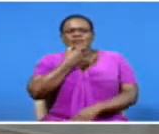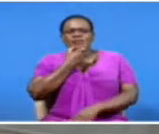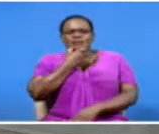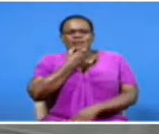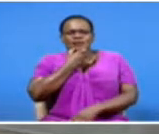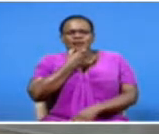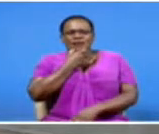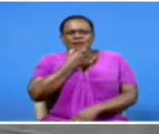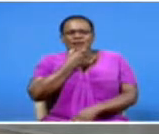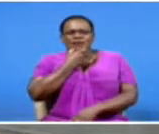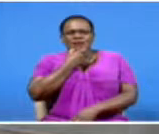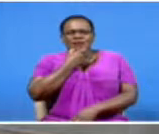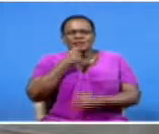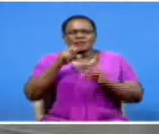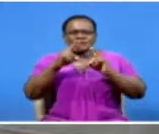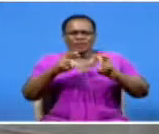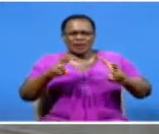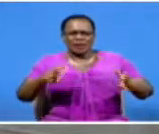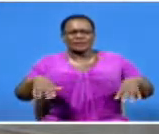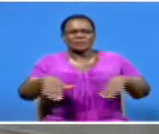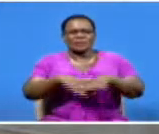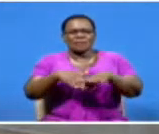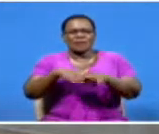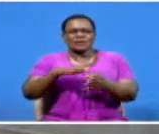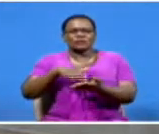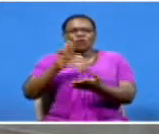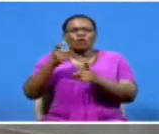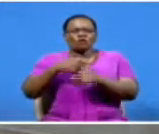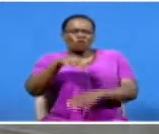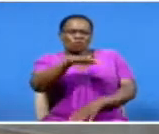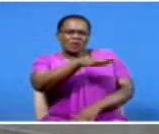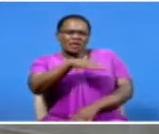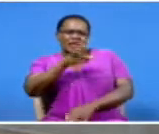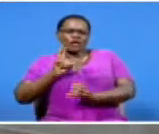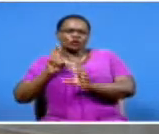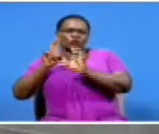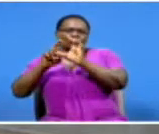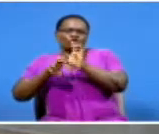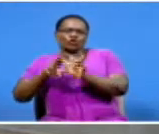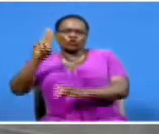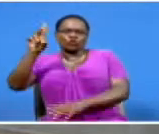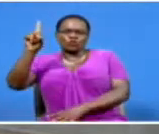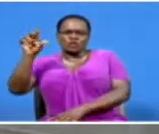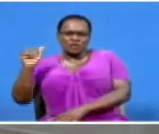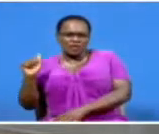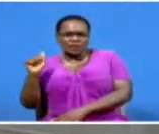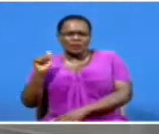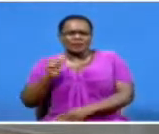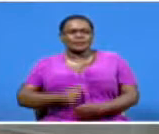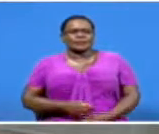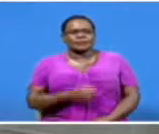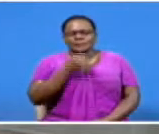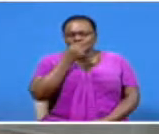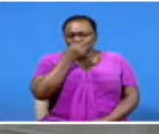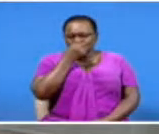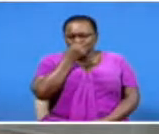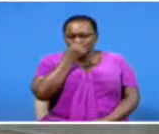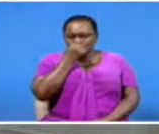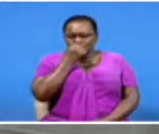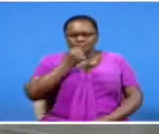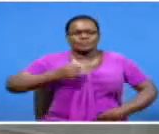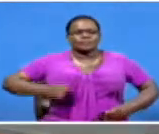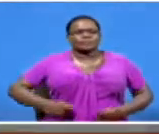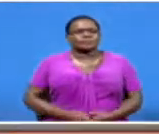ambazo zimeonekana kutafuta wafuasi zaidi wa kutoka eneo hilo kujiunga na mrengo huo. Wili Lusige na taarifa hiyo kwa